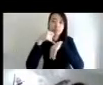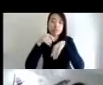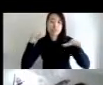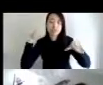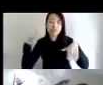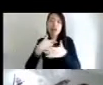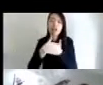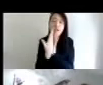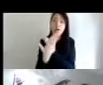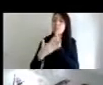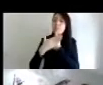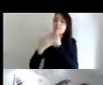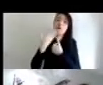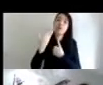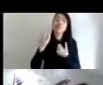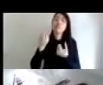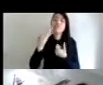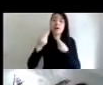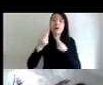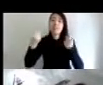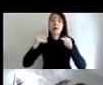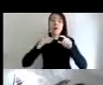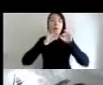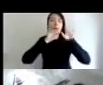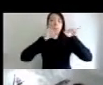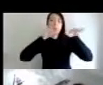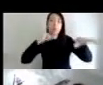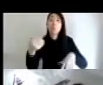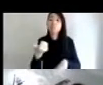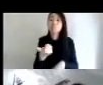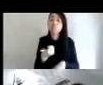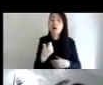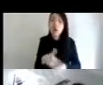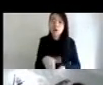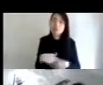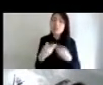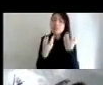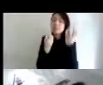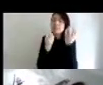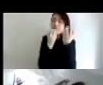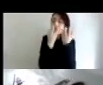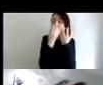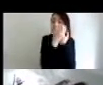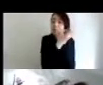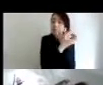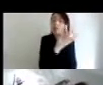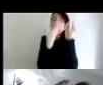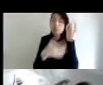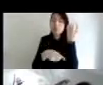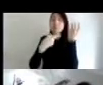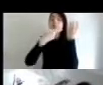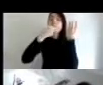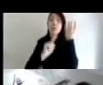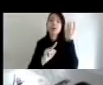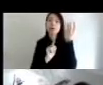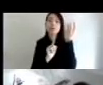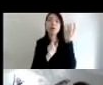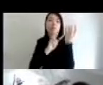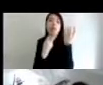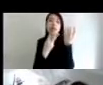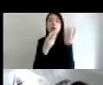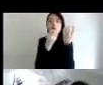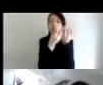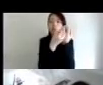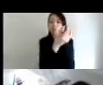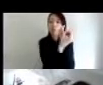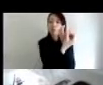而另外咧，亦開完花之後會點啊？咁就會結果啦。咁呢啲果實同 咁樣，好似類似